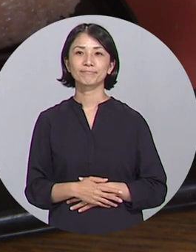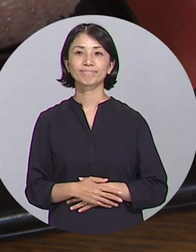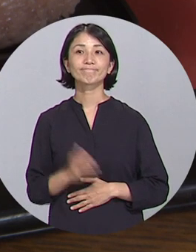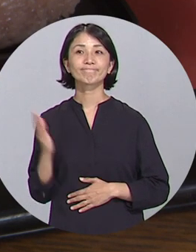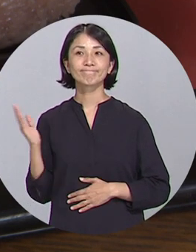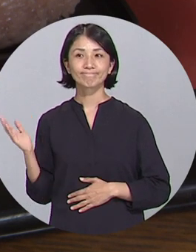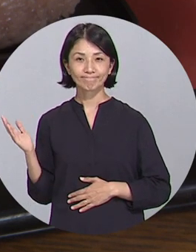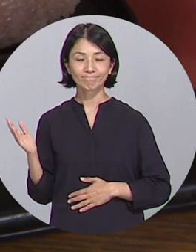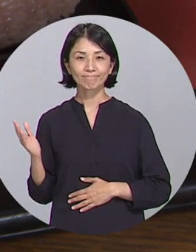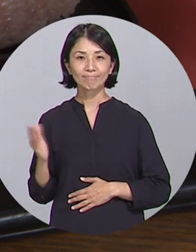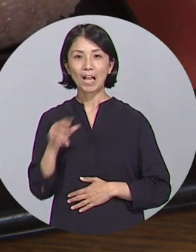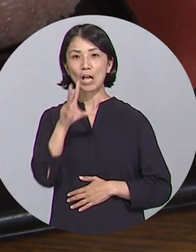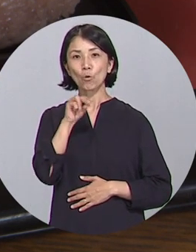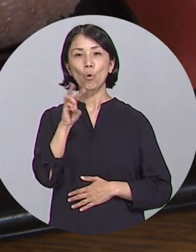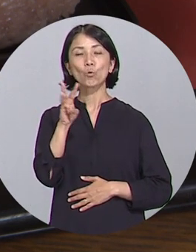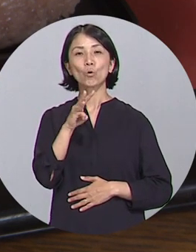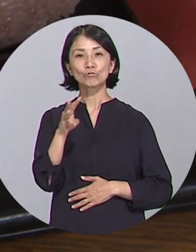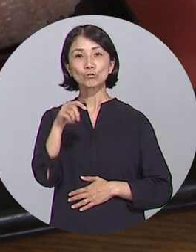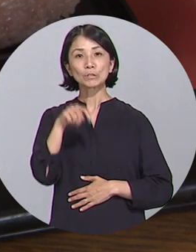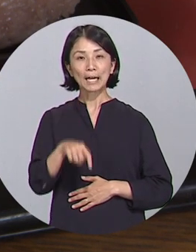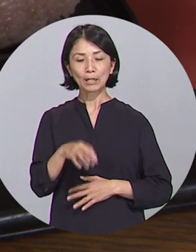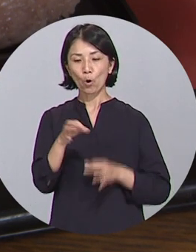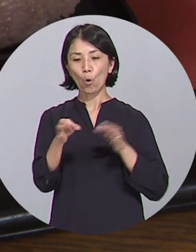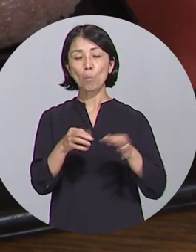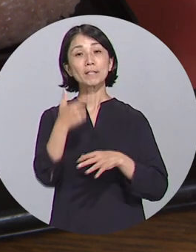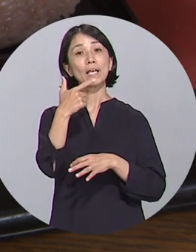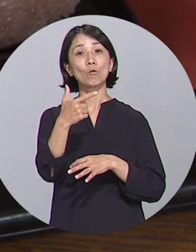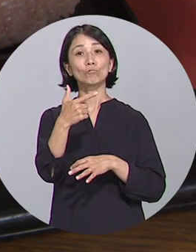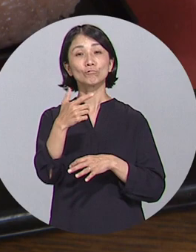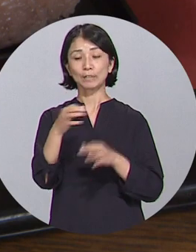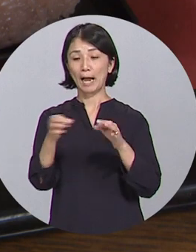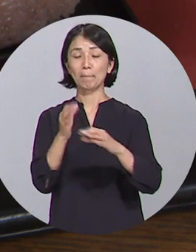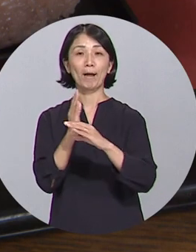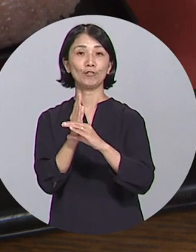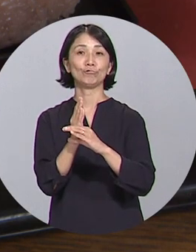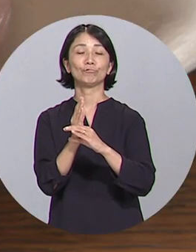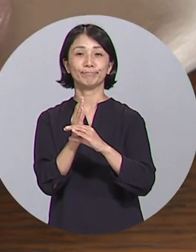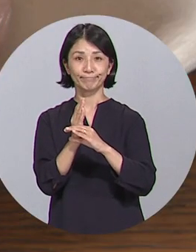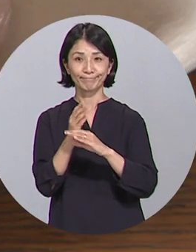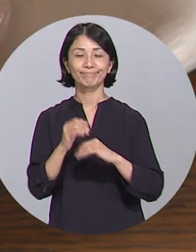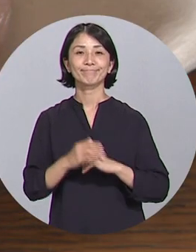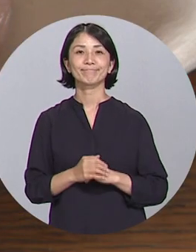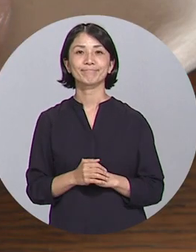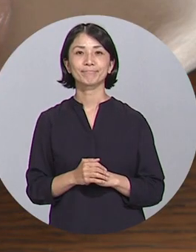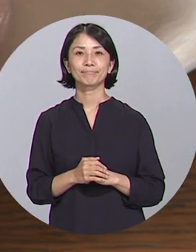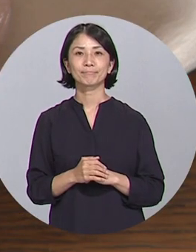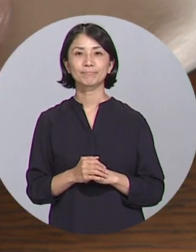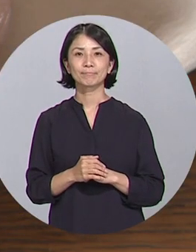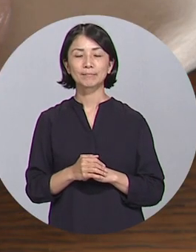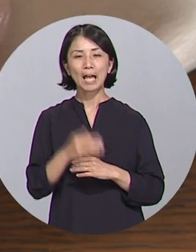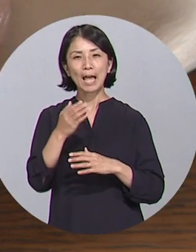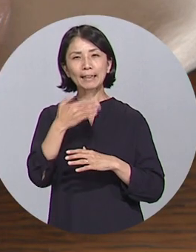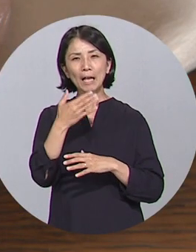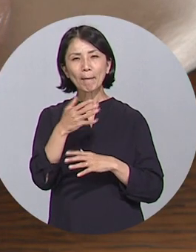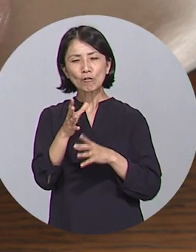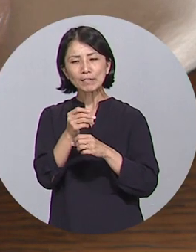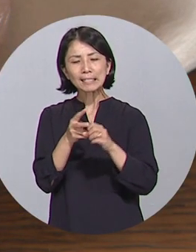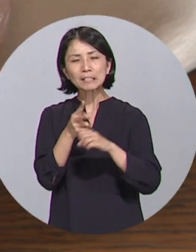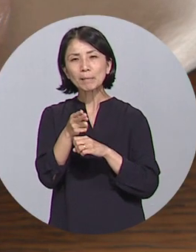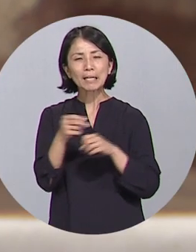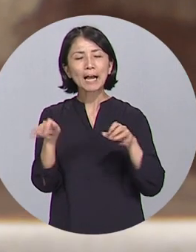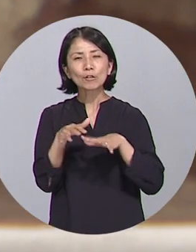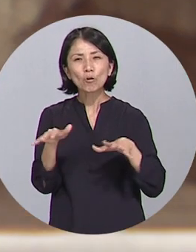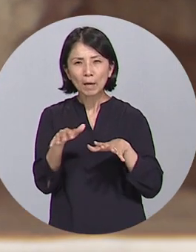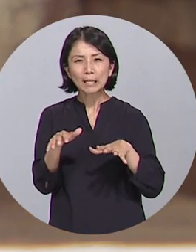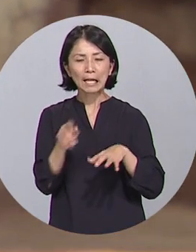饅頭は鴻巣市内では現在6軒の和菓子店などで販売されています。日持ちがしないため木村屋さんでは